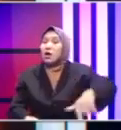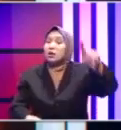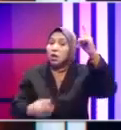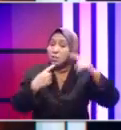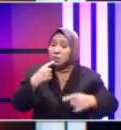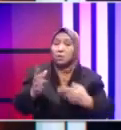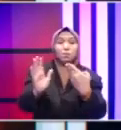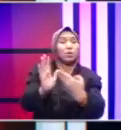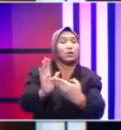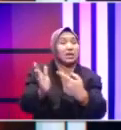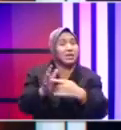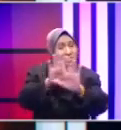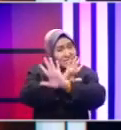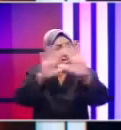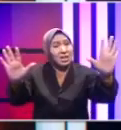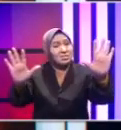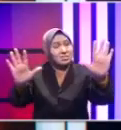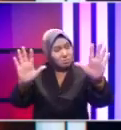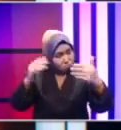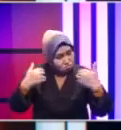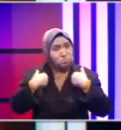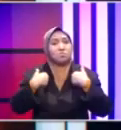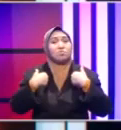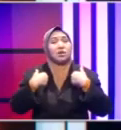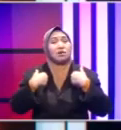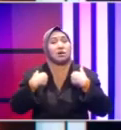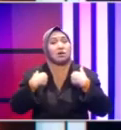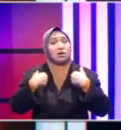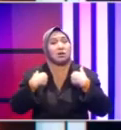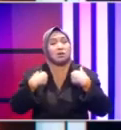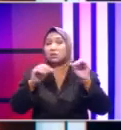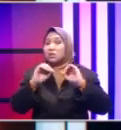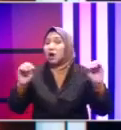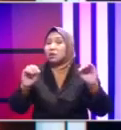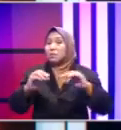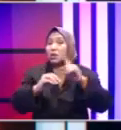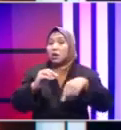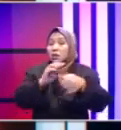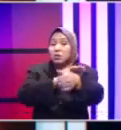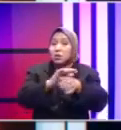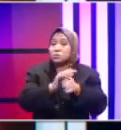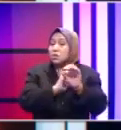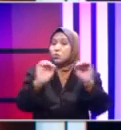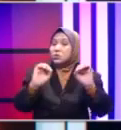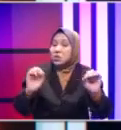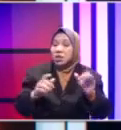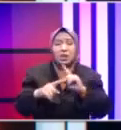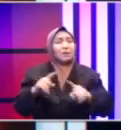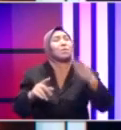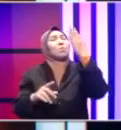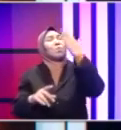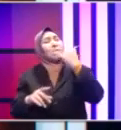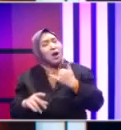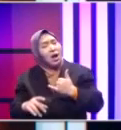bukti ini nyate ayat Bayyinah tak depannya tidaknya the Tuh kan tetapi kenapa mereka